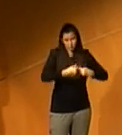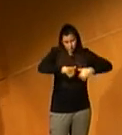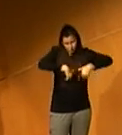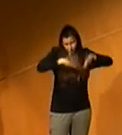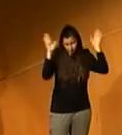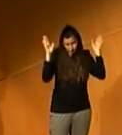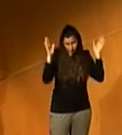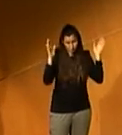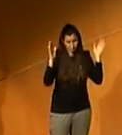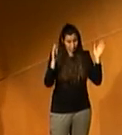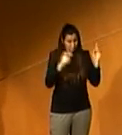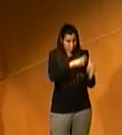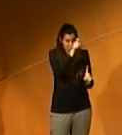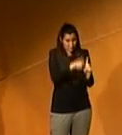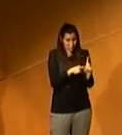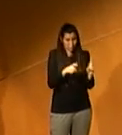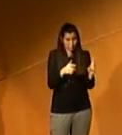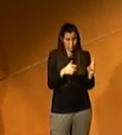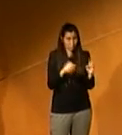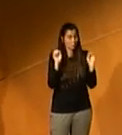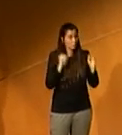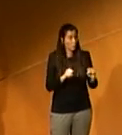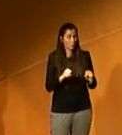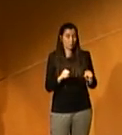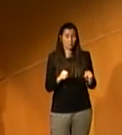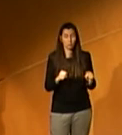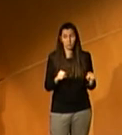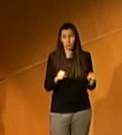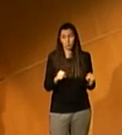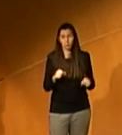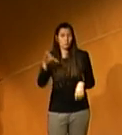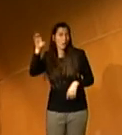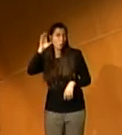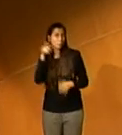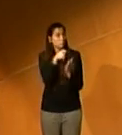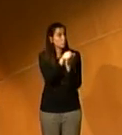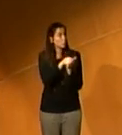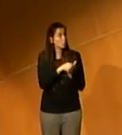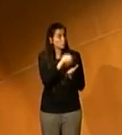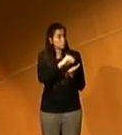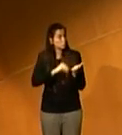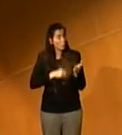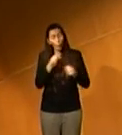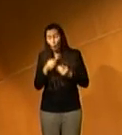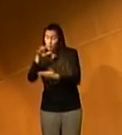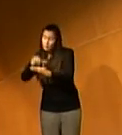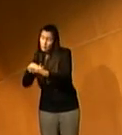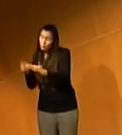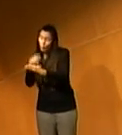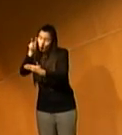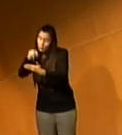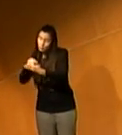n'importe quelle personne qui est en capacité de prendre en note ou de relire un texte, voilà.